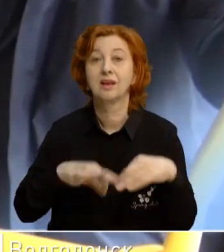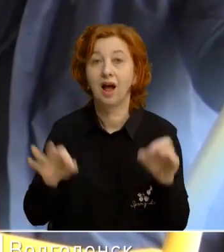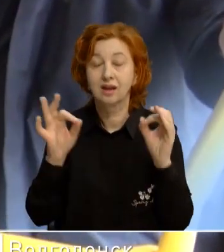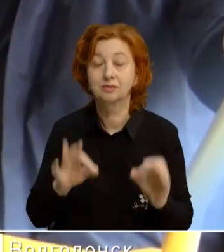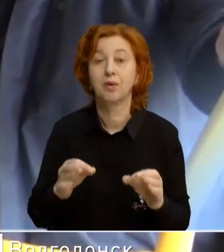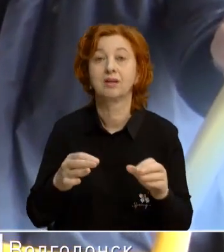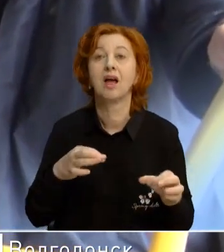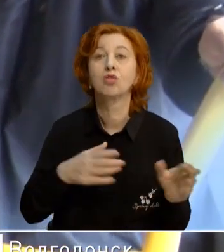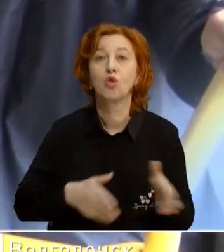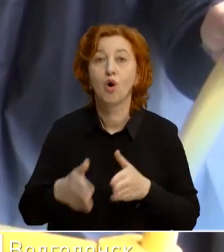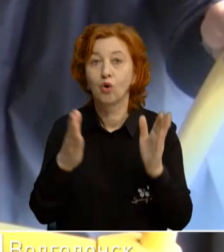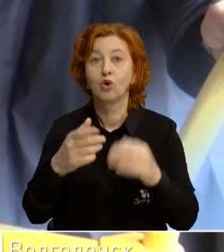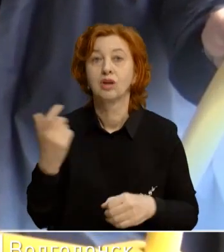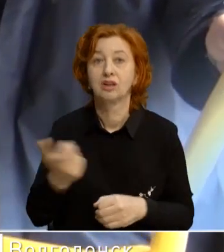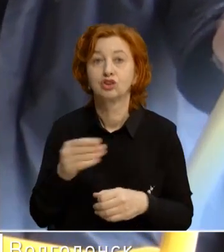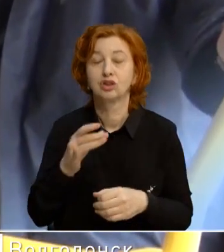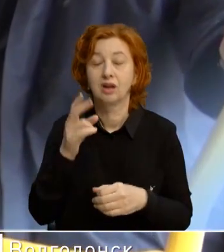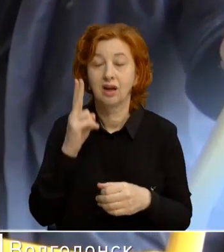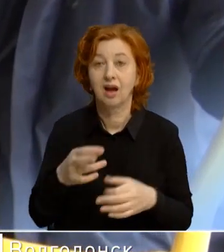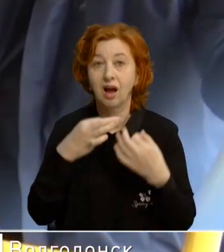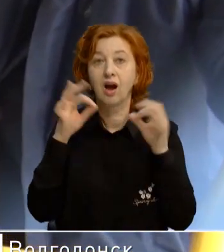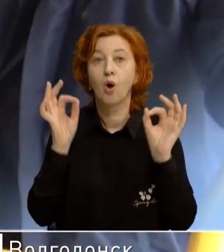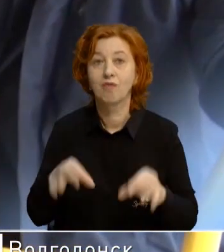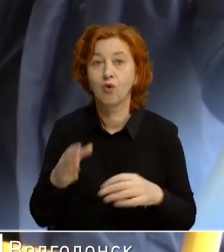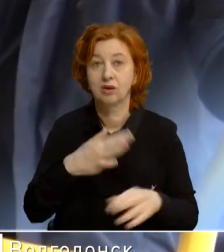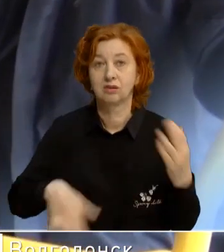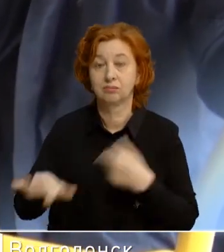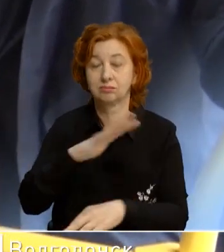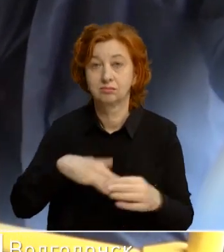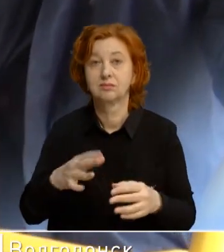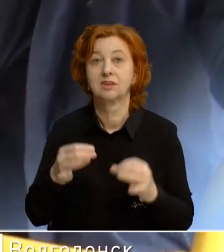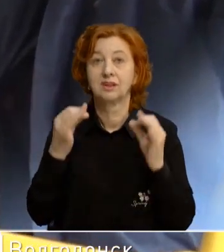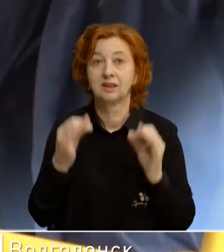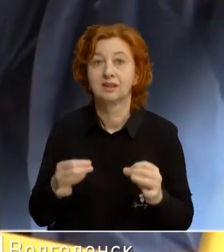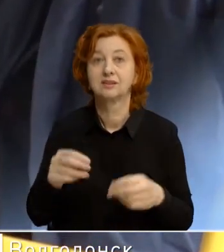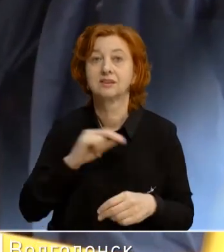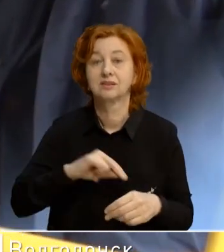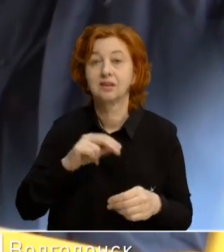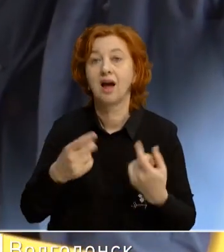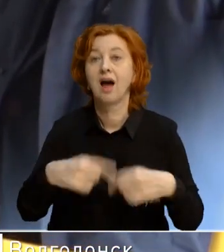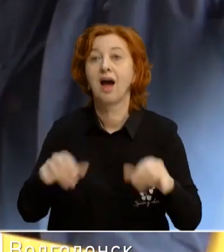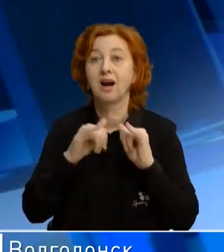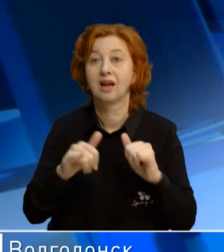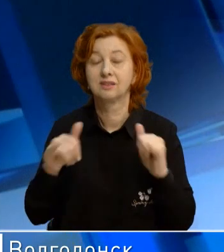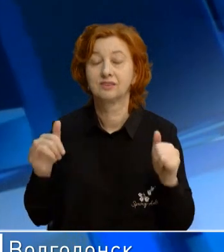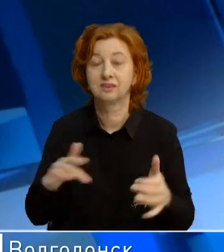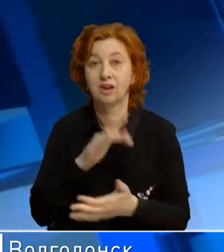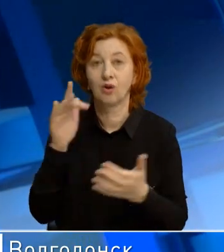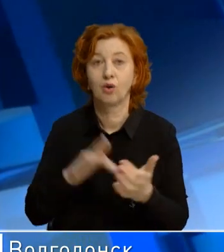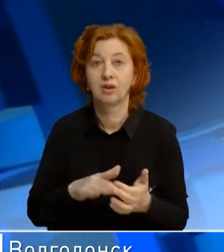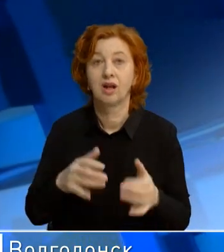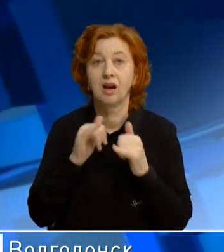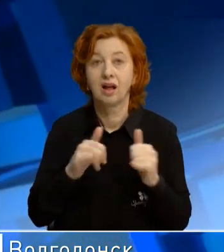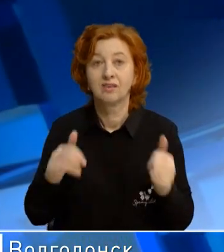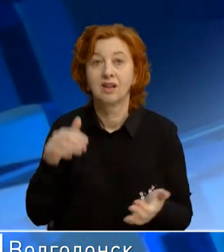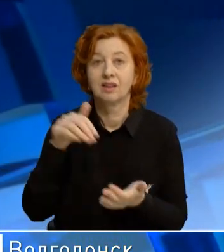инфраструктура, дорожное хозяйство, ЖКХ и комфортная городская среда, а также вопросы экологии и комплексного развития города. О